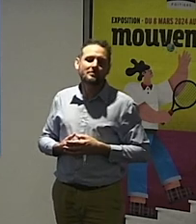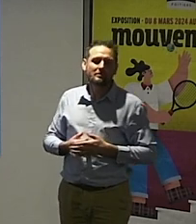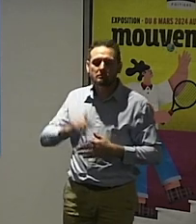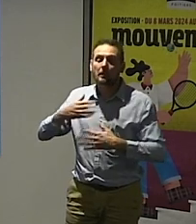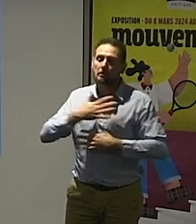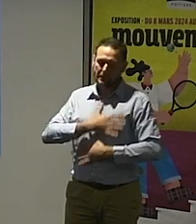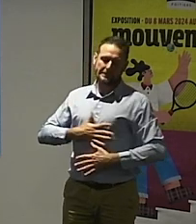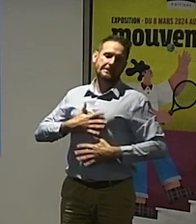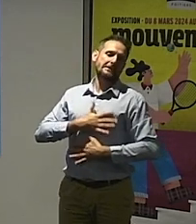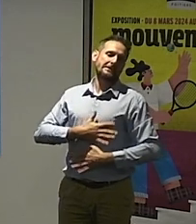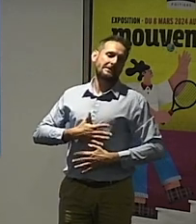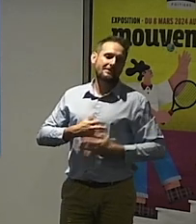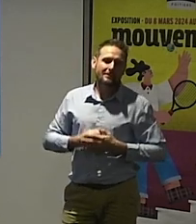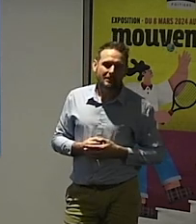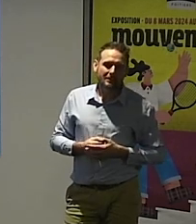Plaisir.